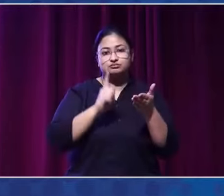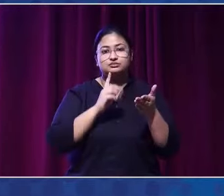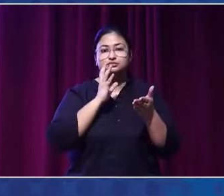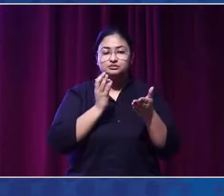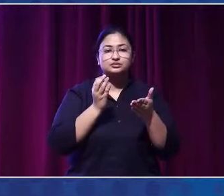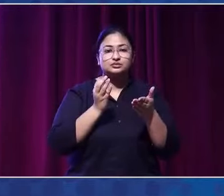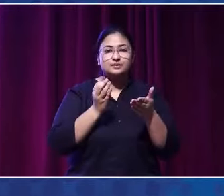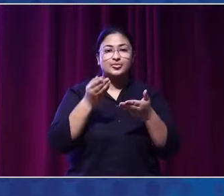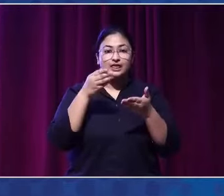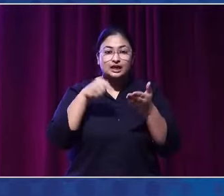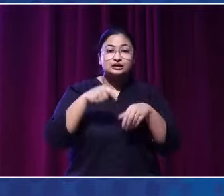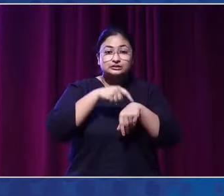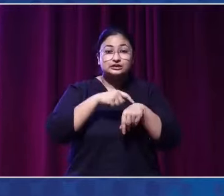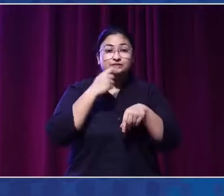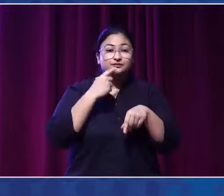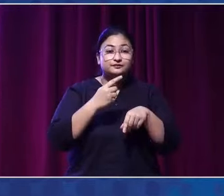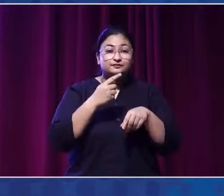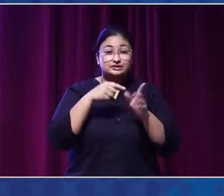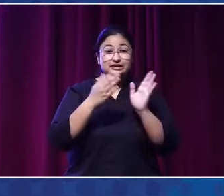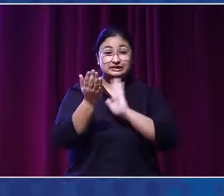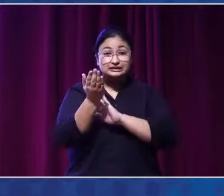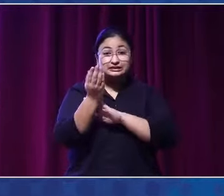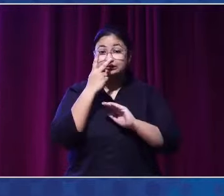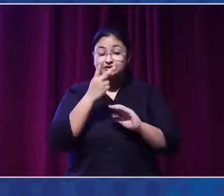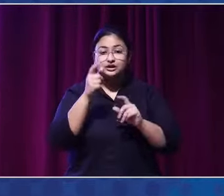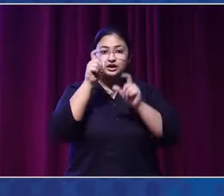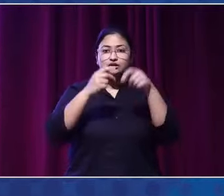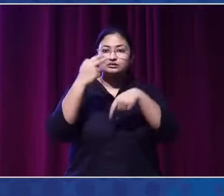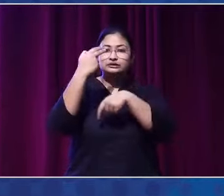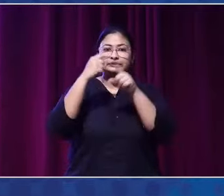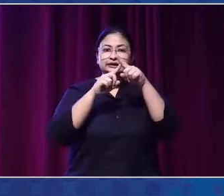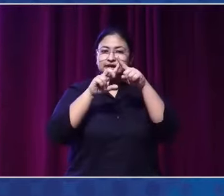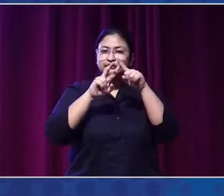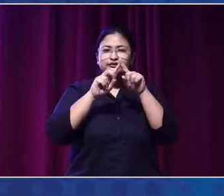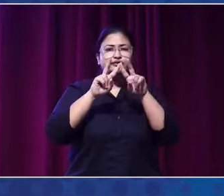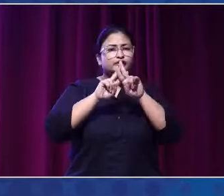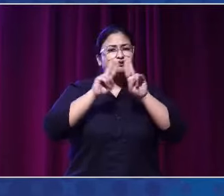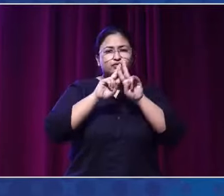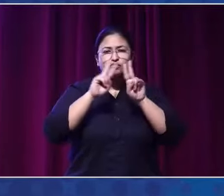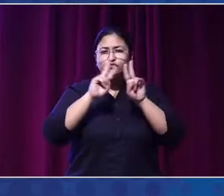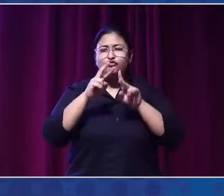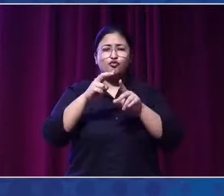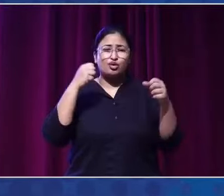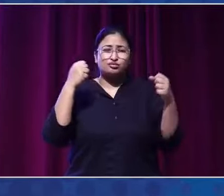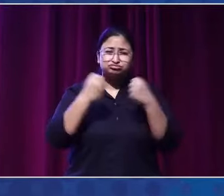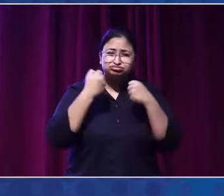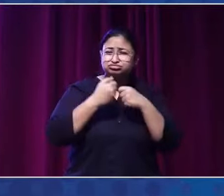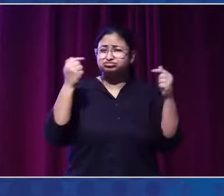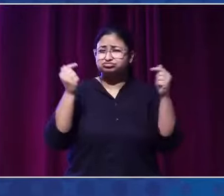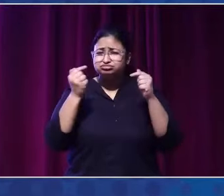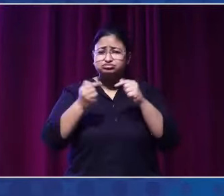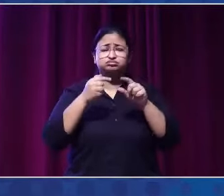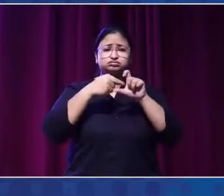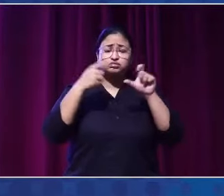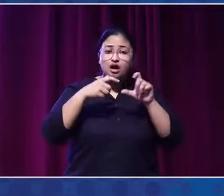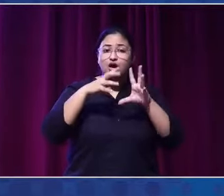एब्सोल्यूटली दिस टाइम अगर आप राइट साइड में देखते तो सारे टीवी भरे हुए होते थे कि वायलेंस वायलेंस वायलेंस. एक छोटी सी वायलेंस होती थी